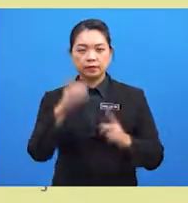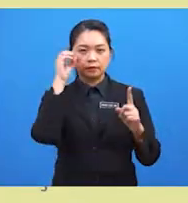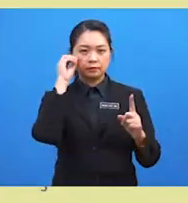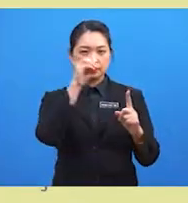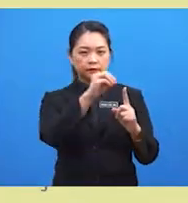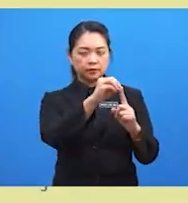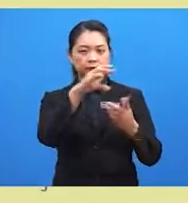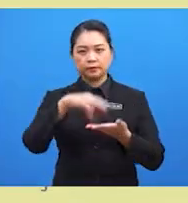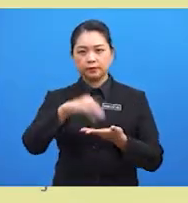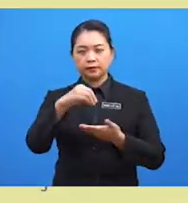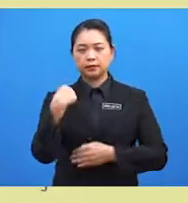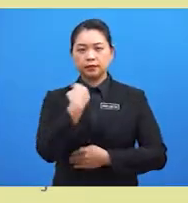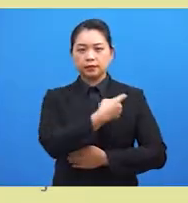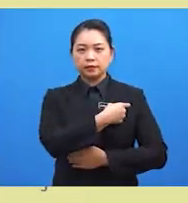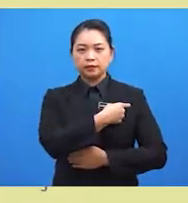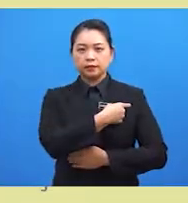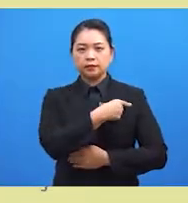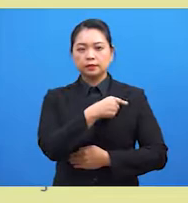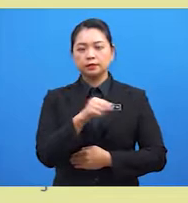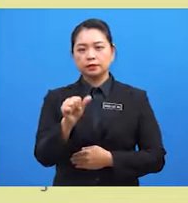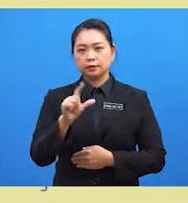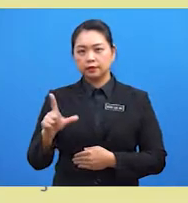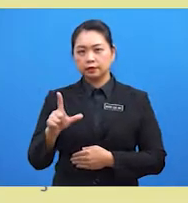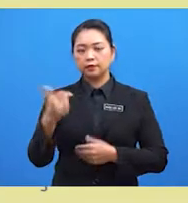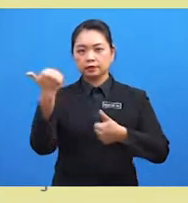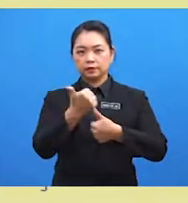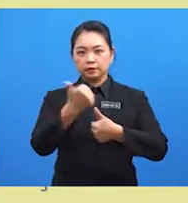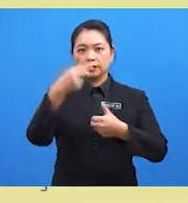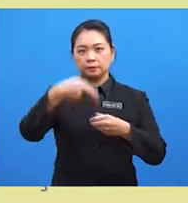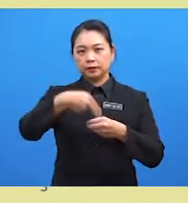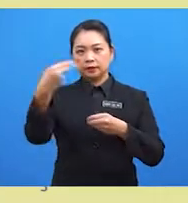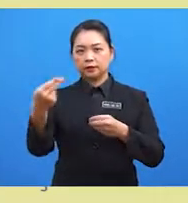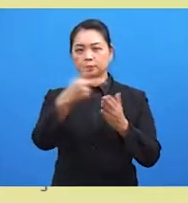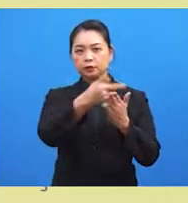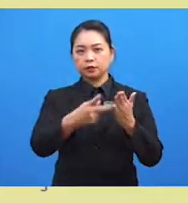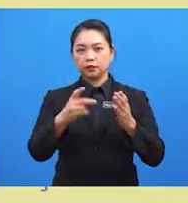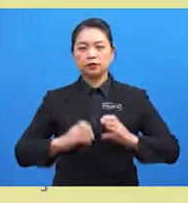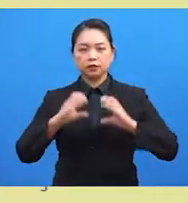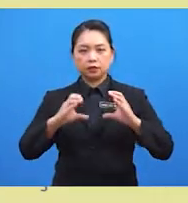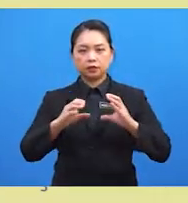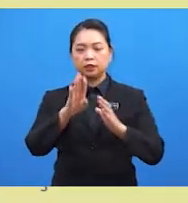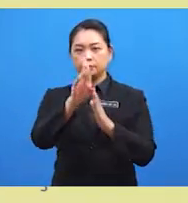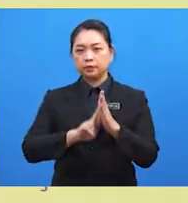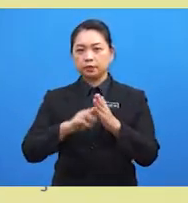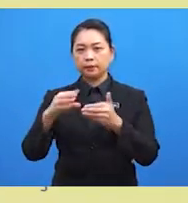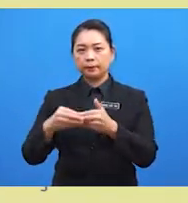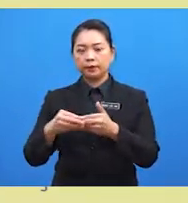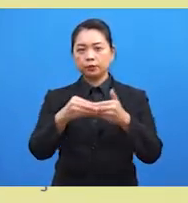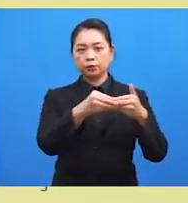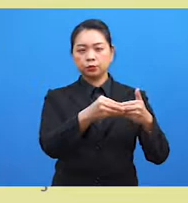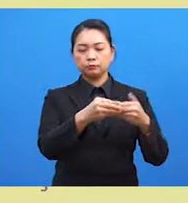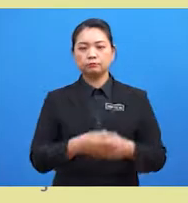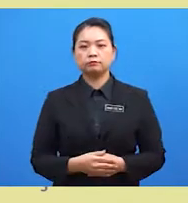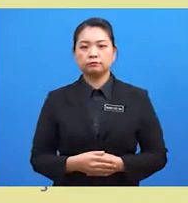Objektif pembelajaran kita ialah yang pertama, menghasilkan puisi secara berpandu